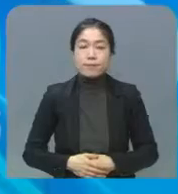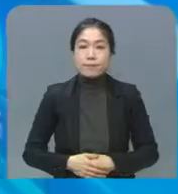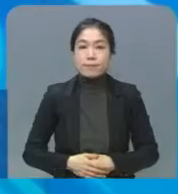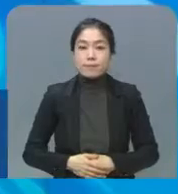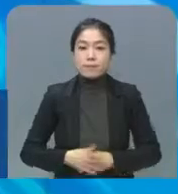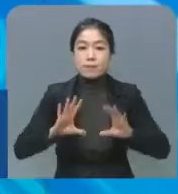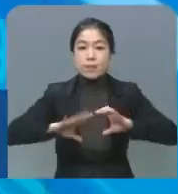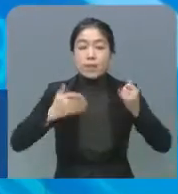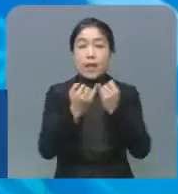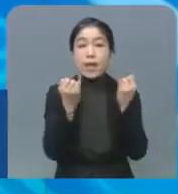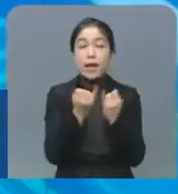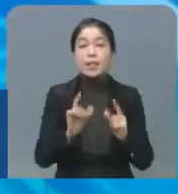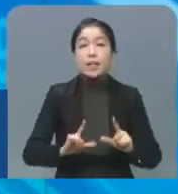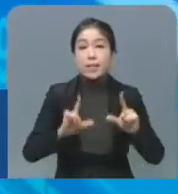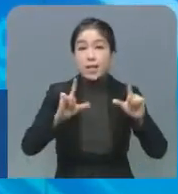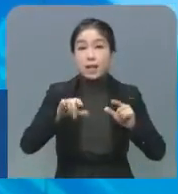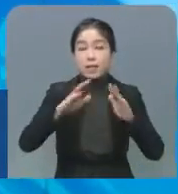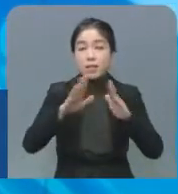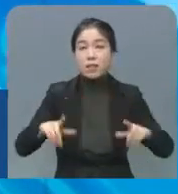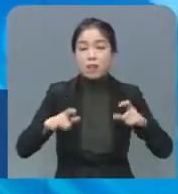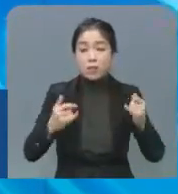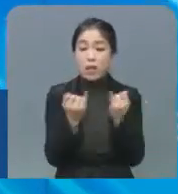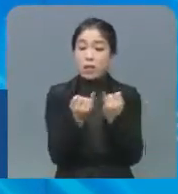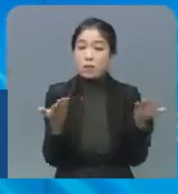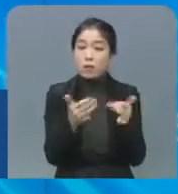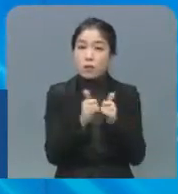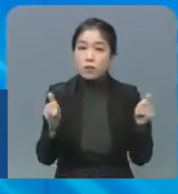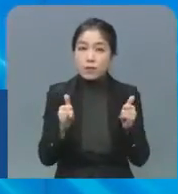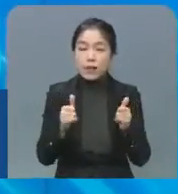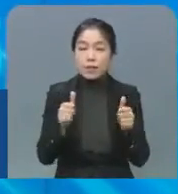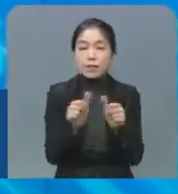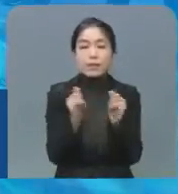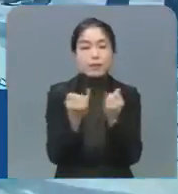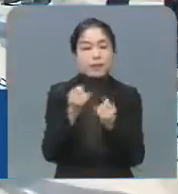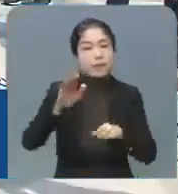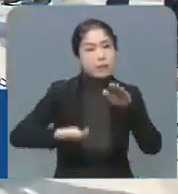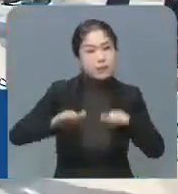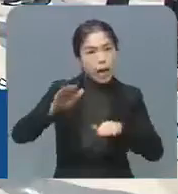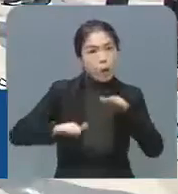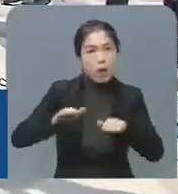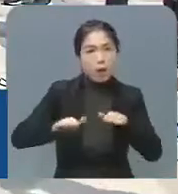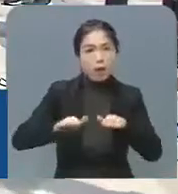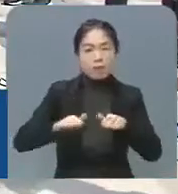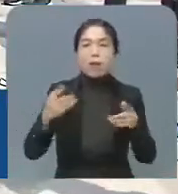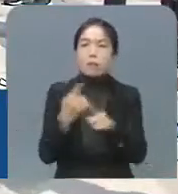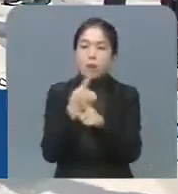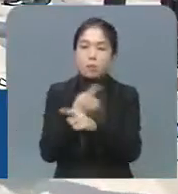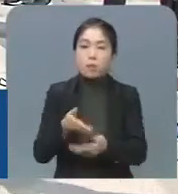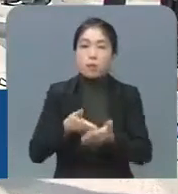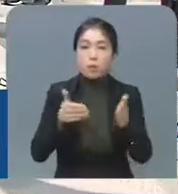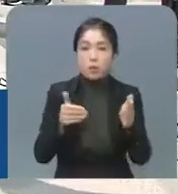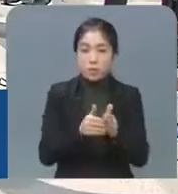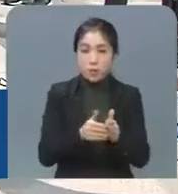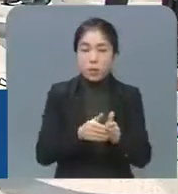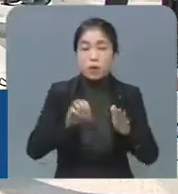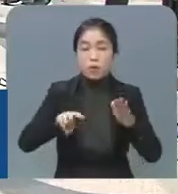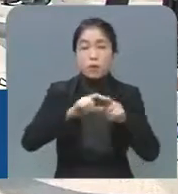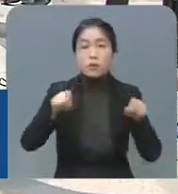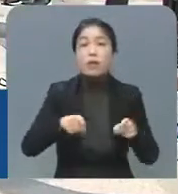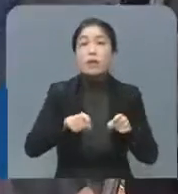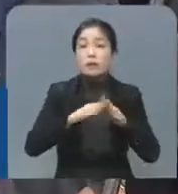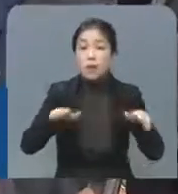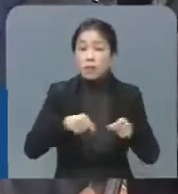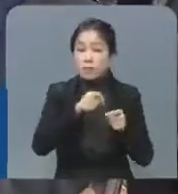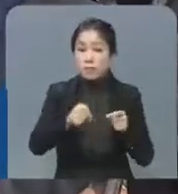세계 여성의 날을 맞아 전남 지역의 여성 노동자들이 성 차별 개선을 촉구했습니다 공공운수노조 광주전남지부 등